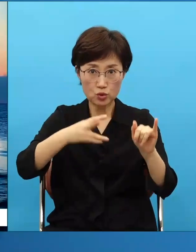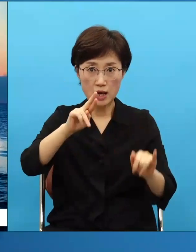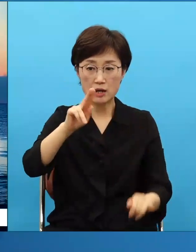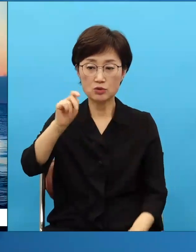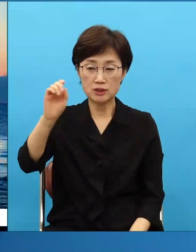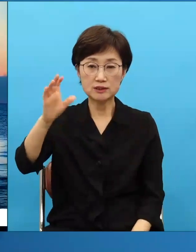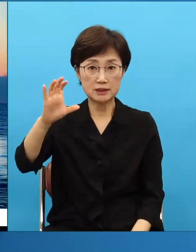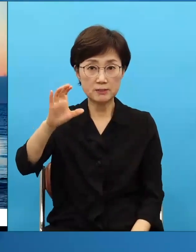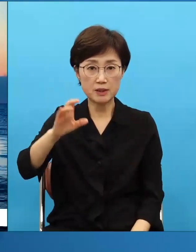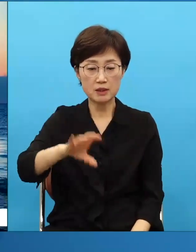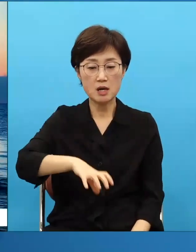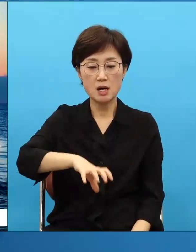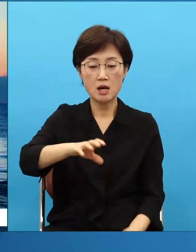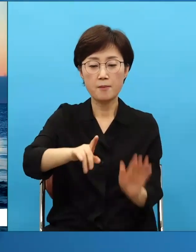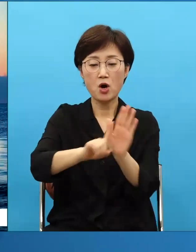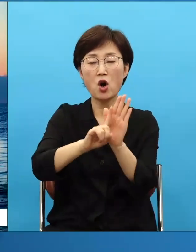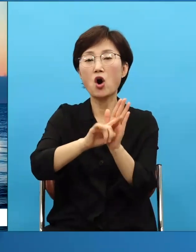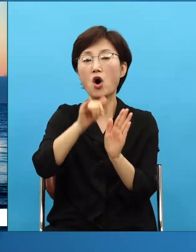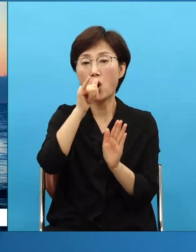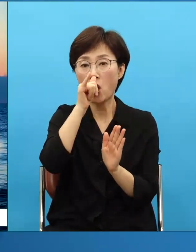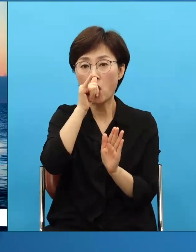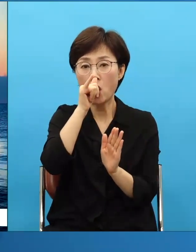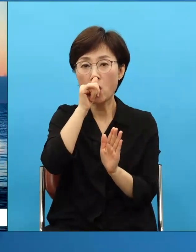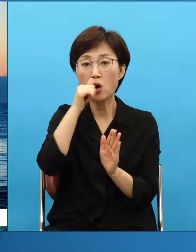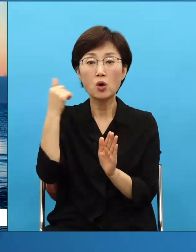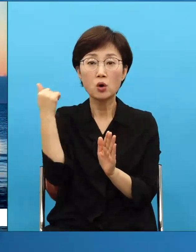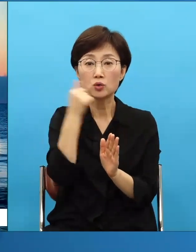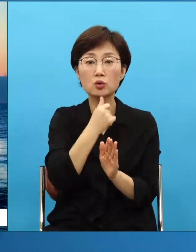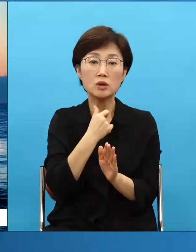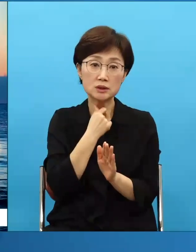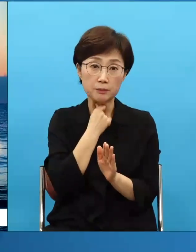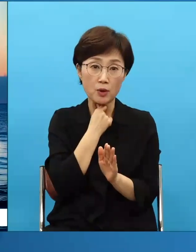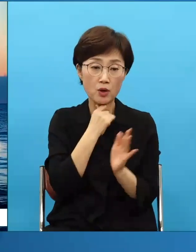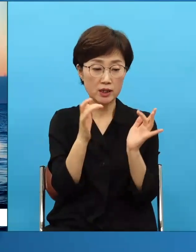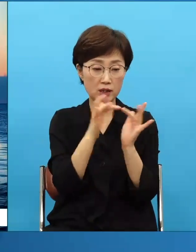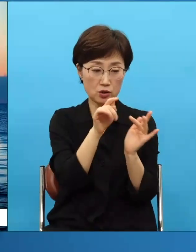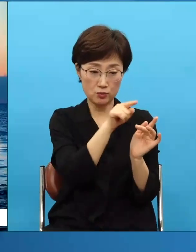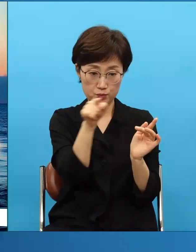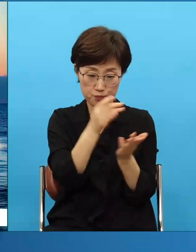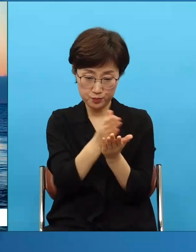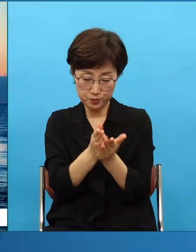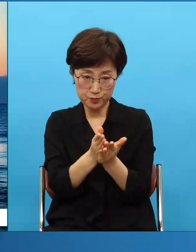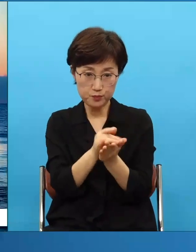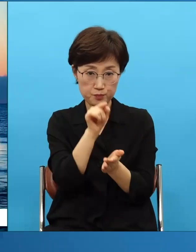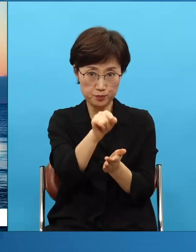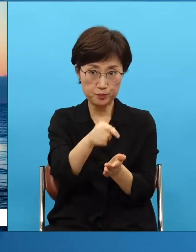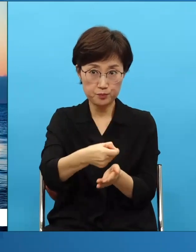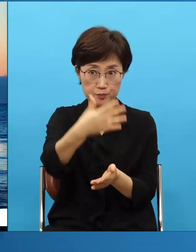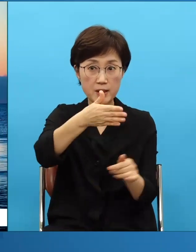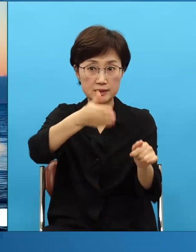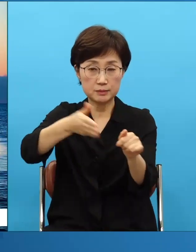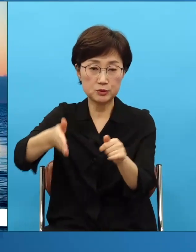통해 생중계되며 다국어 통역은 위아.kr과 유튜브 언어별 채널에서 진행됩니다.